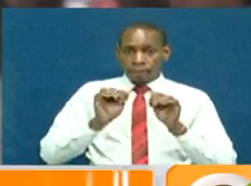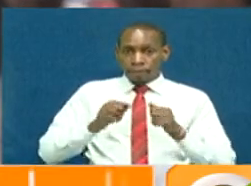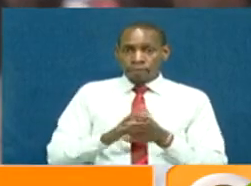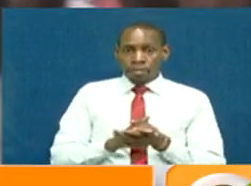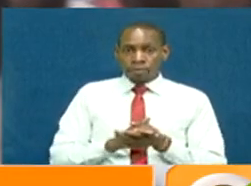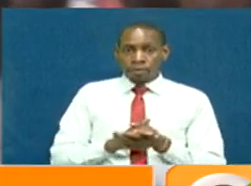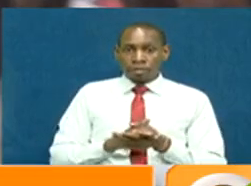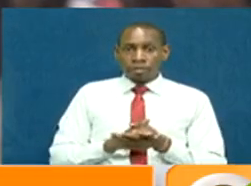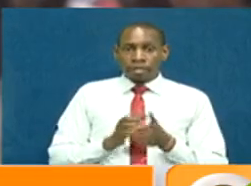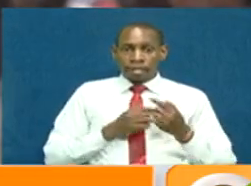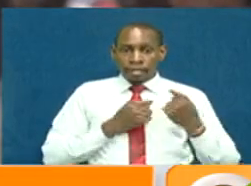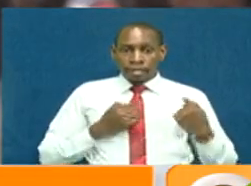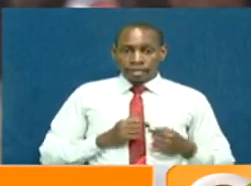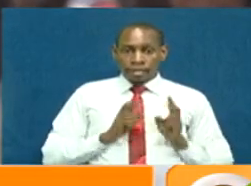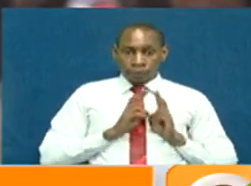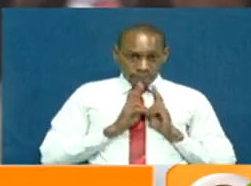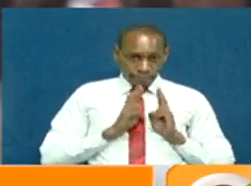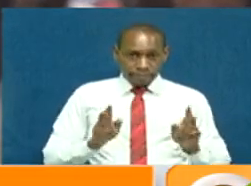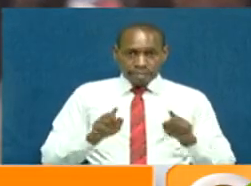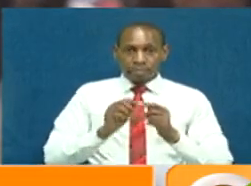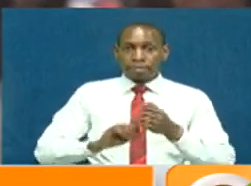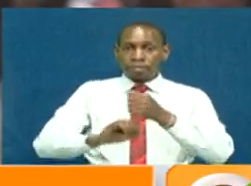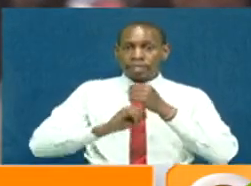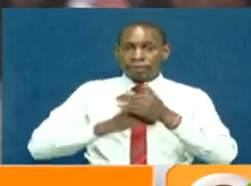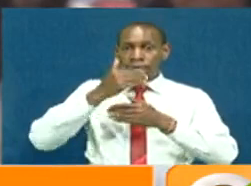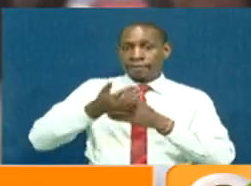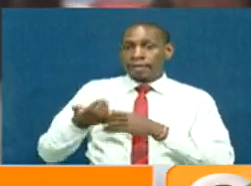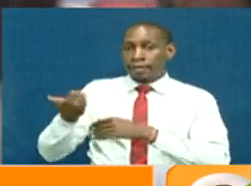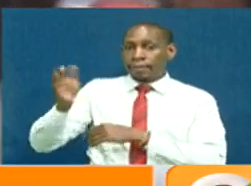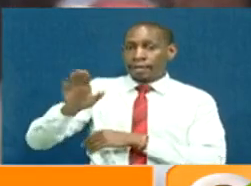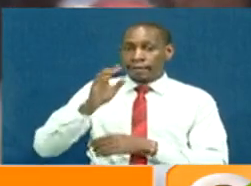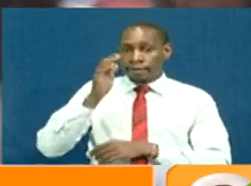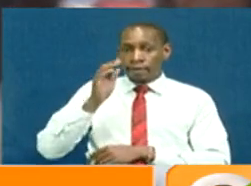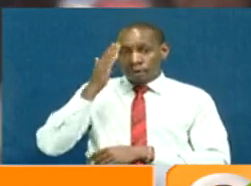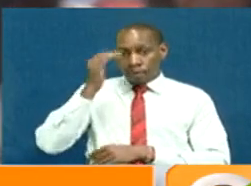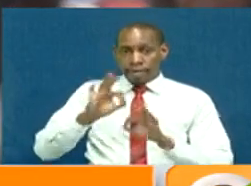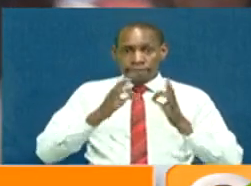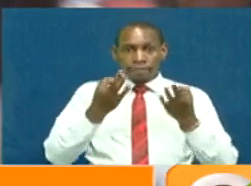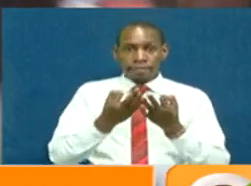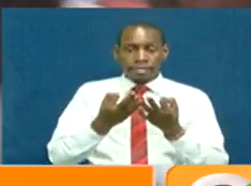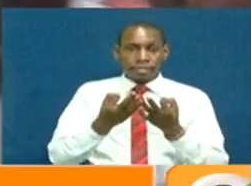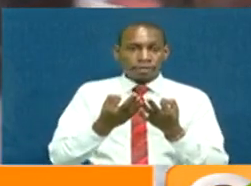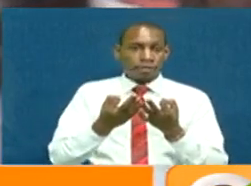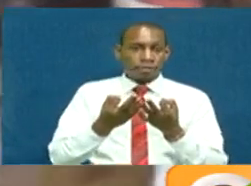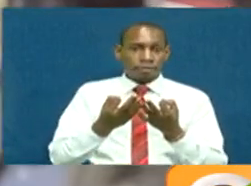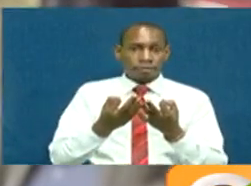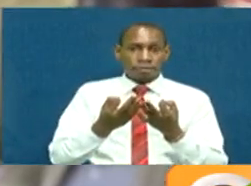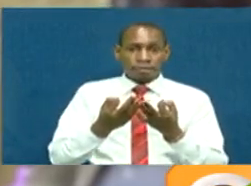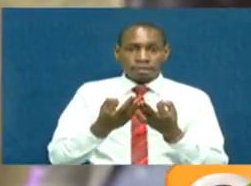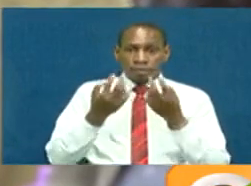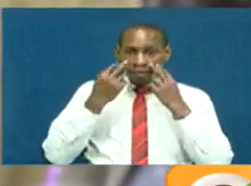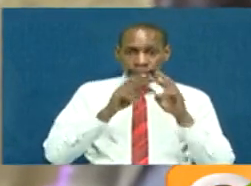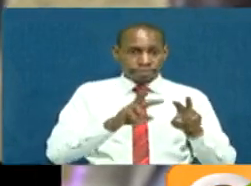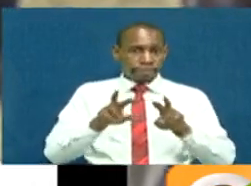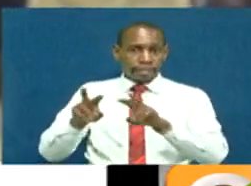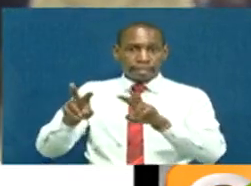kupona mioyo na mtushikilie hata baada ya kurudi, kwa sababu familia ambazo zimewachwa, kiangalia